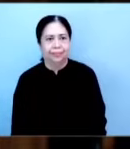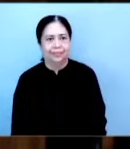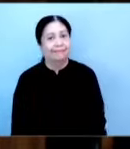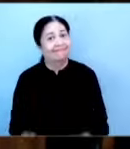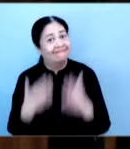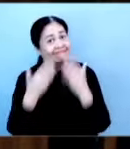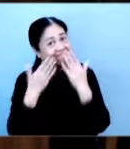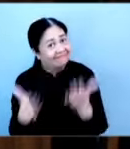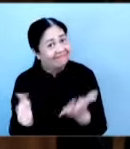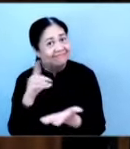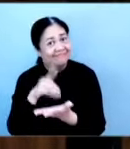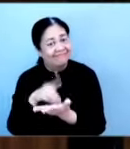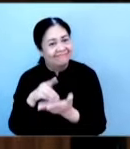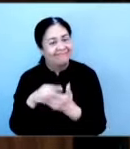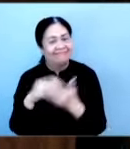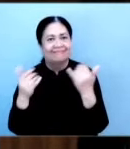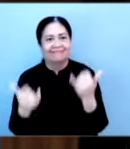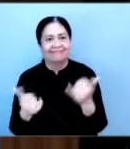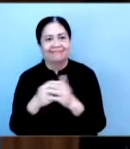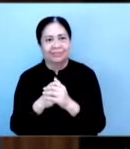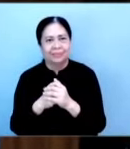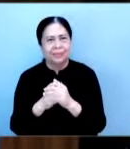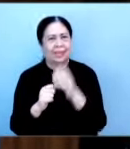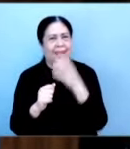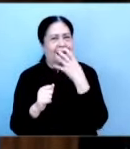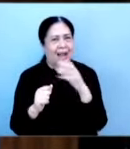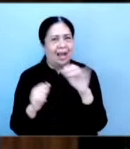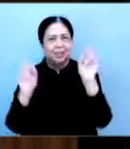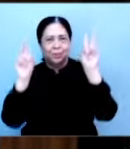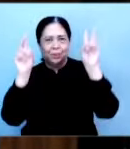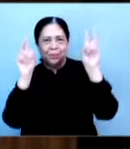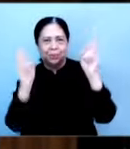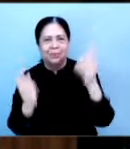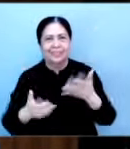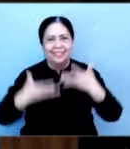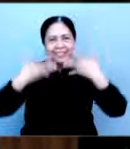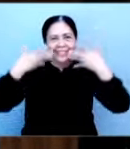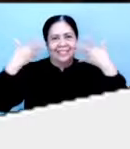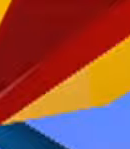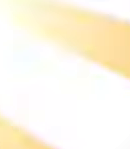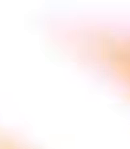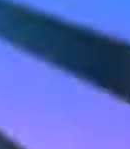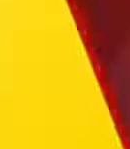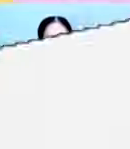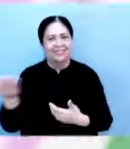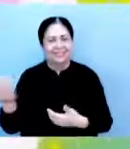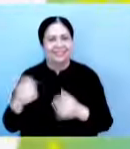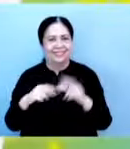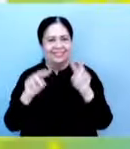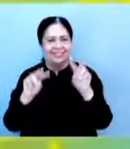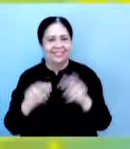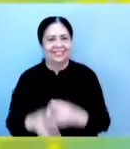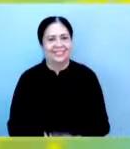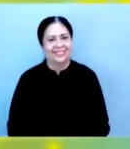doc ngayon naman po sing init ang panahon ang mga nag-aalab na mga ngiti ng ating mga kapatid silipin